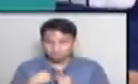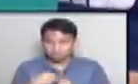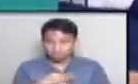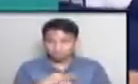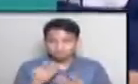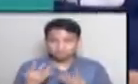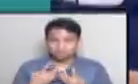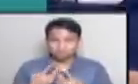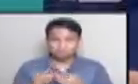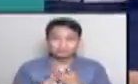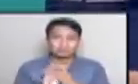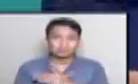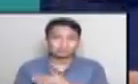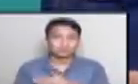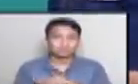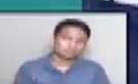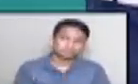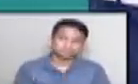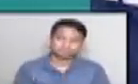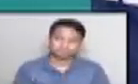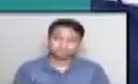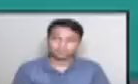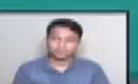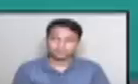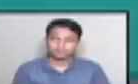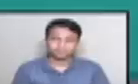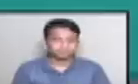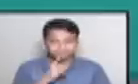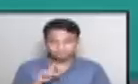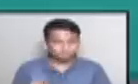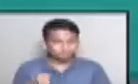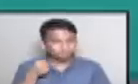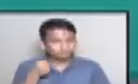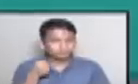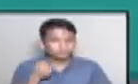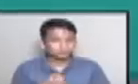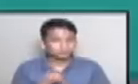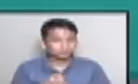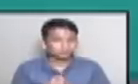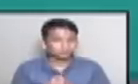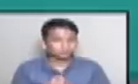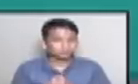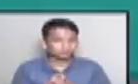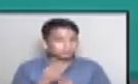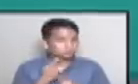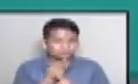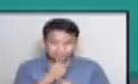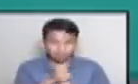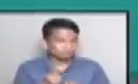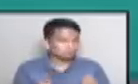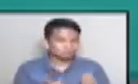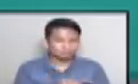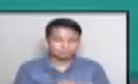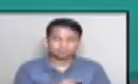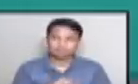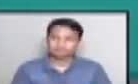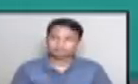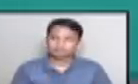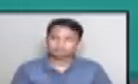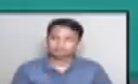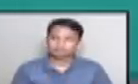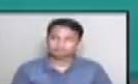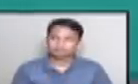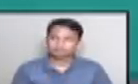Sabi po, pabalikin po dito sa office. So ma'am, hindi hinold yung kanilang sahod at hindi pa sila tanggal, tama? Opo. Okay.